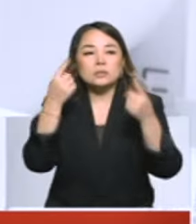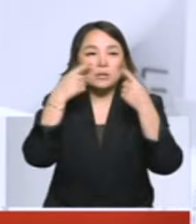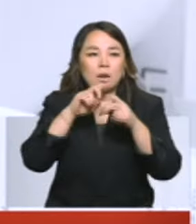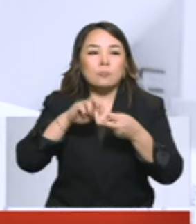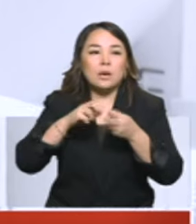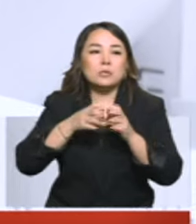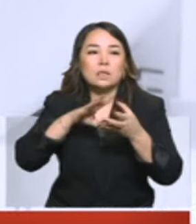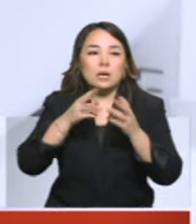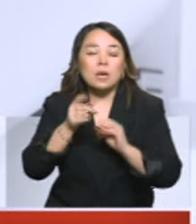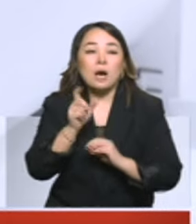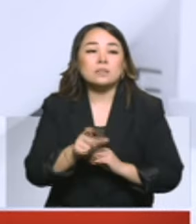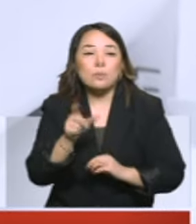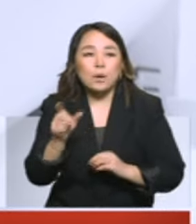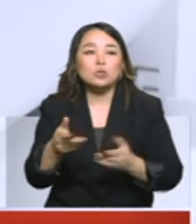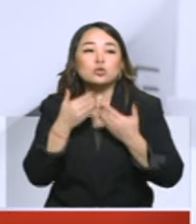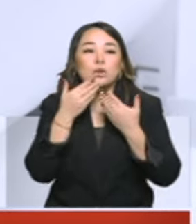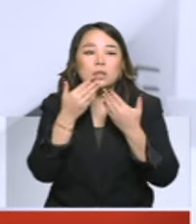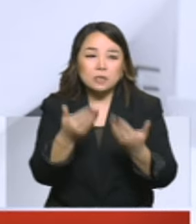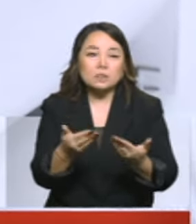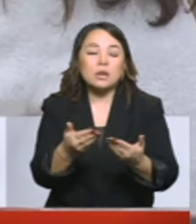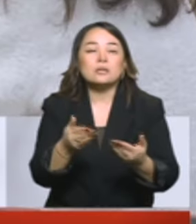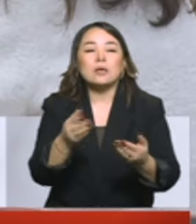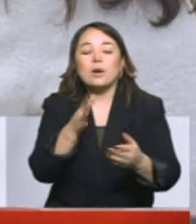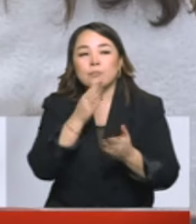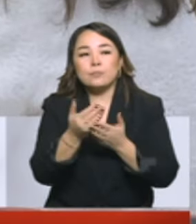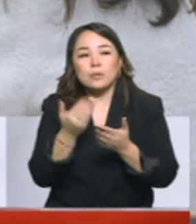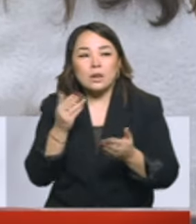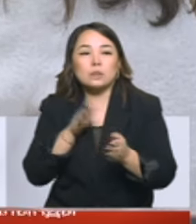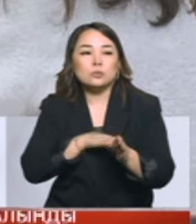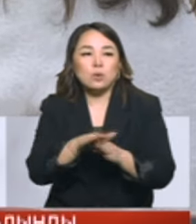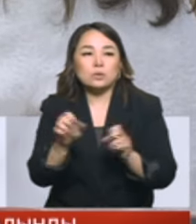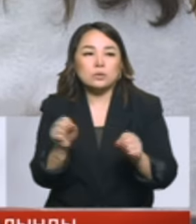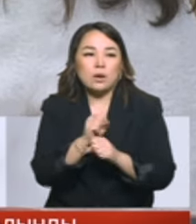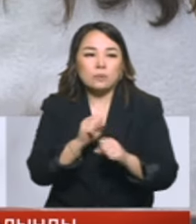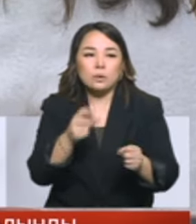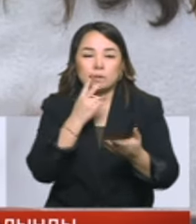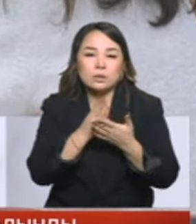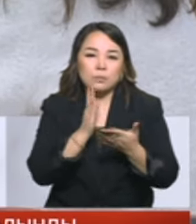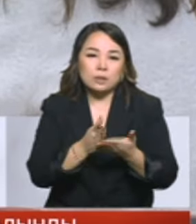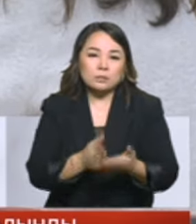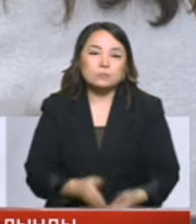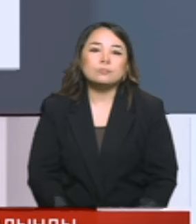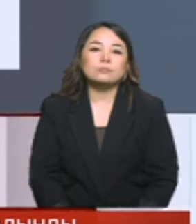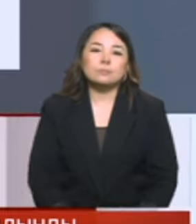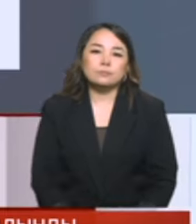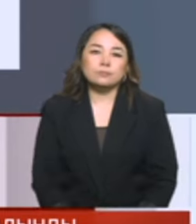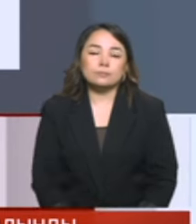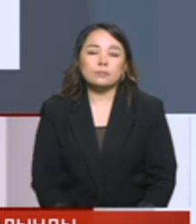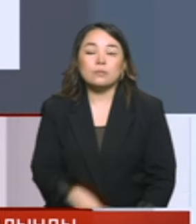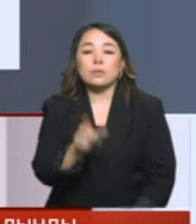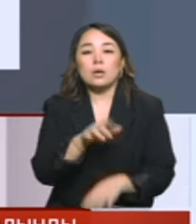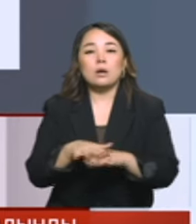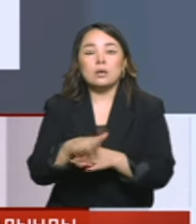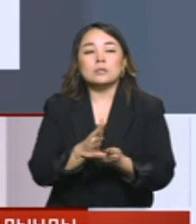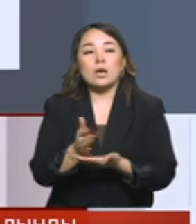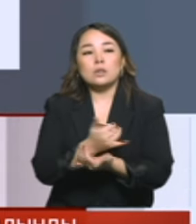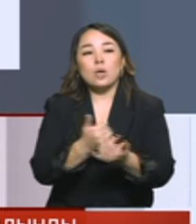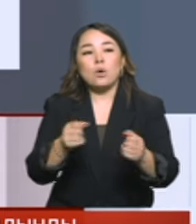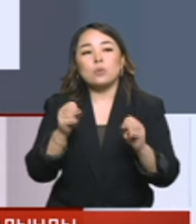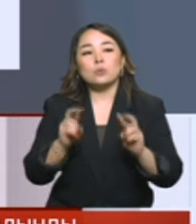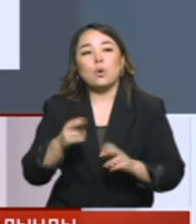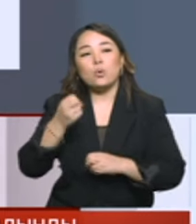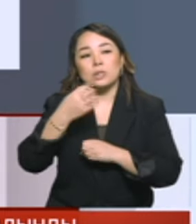ақауға байланысты азаматтардың сұраныстарын дер кезінде орындау мүмкін болмаған. Халыққа қызмет көрсету